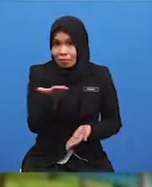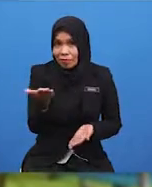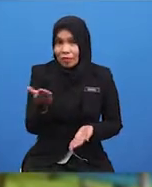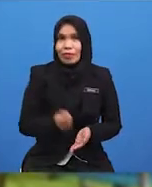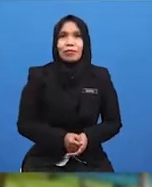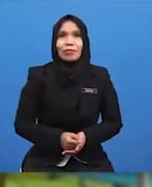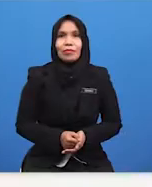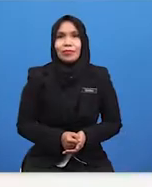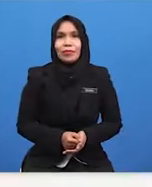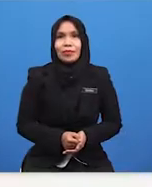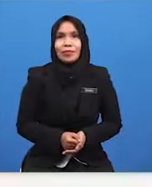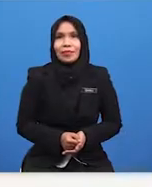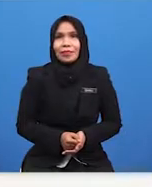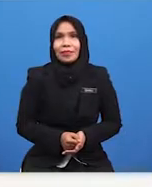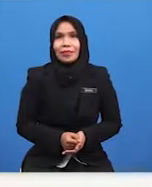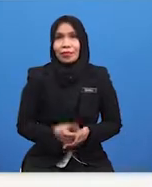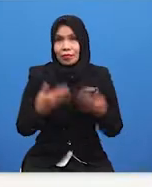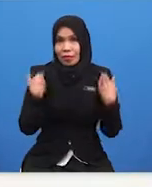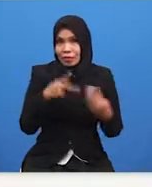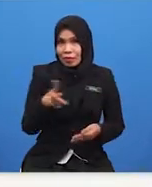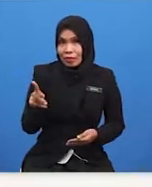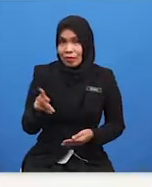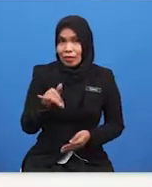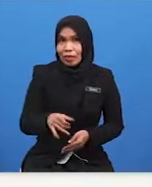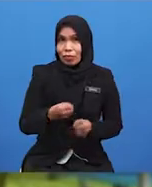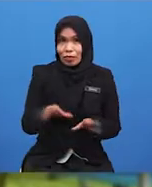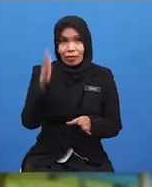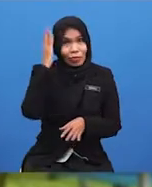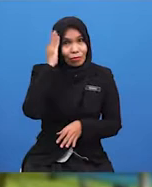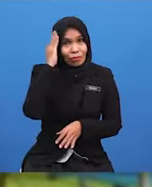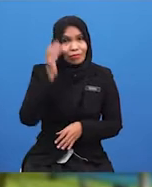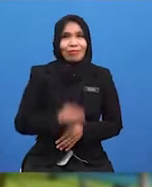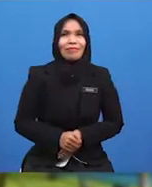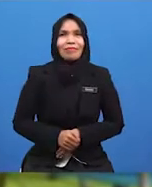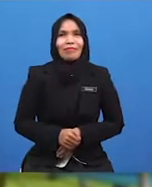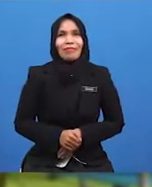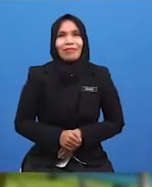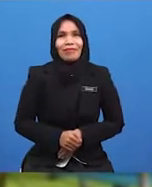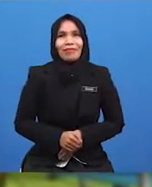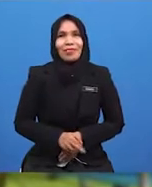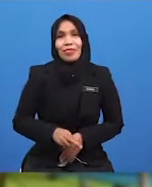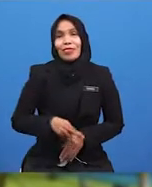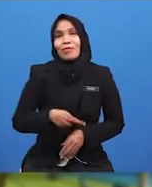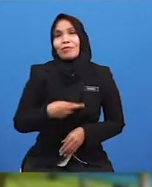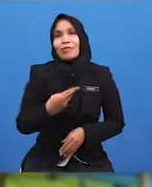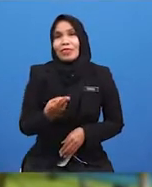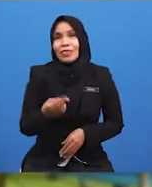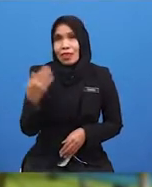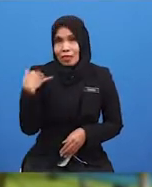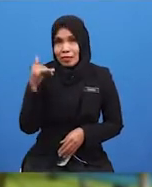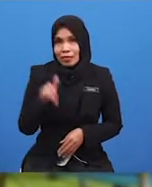diri sendiri Adakah ada yang anda tahu Oh rupanya Ada yang